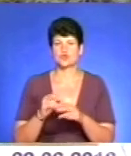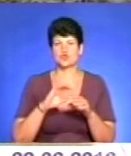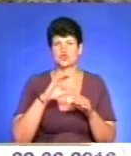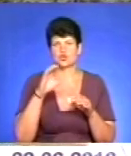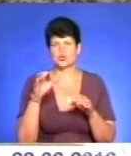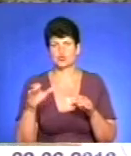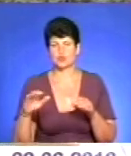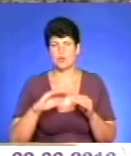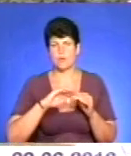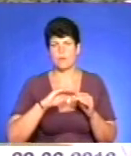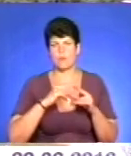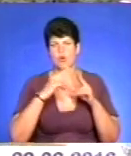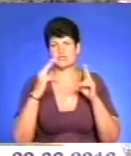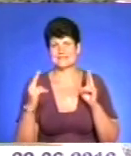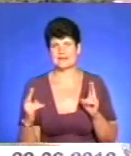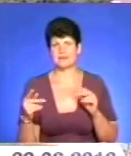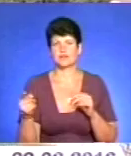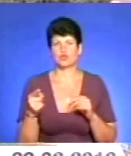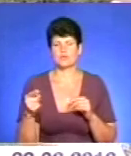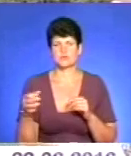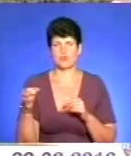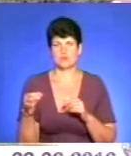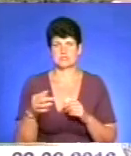моста Тернопільського ставу.